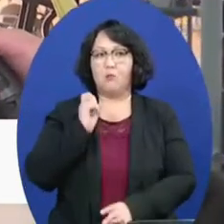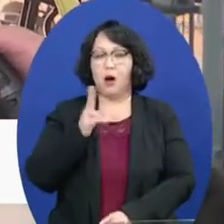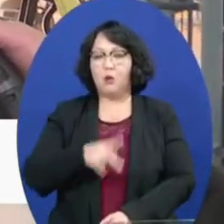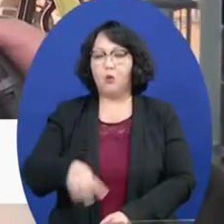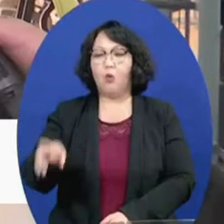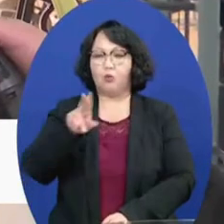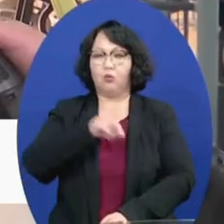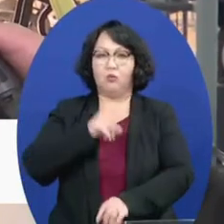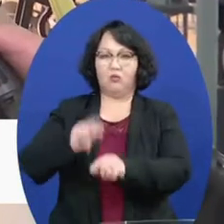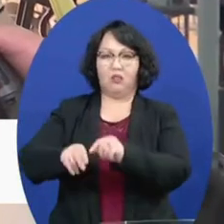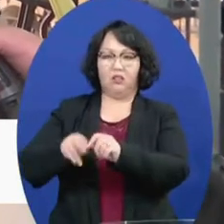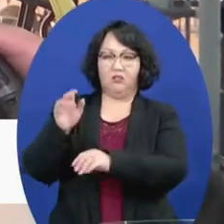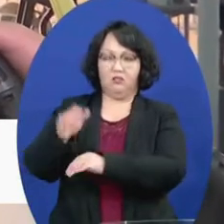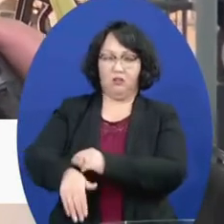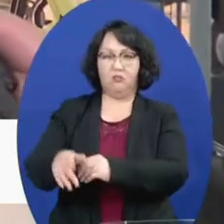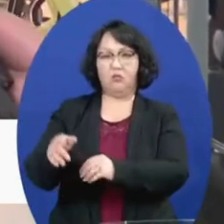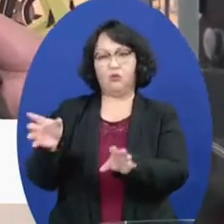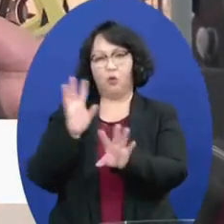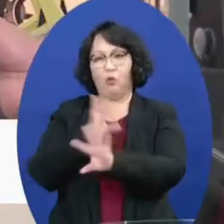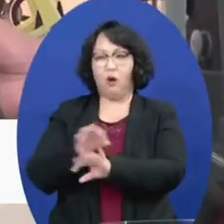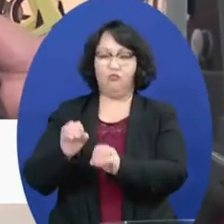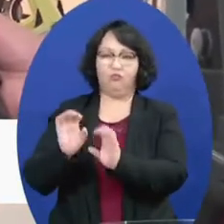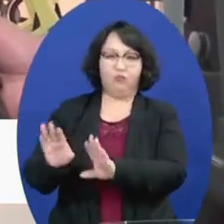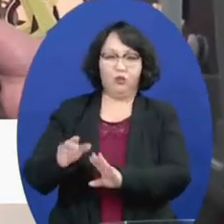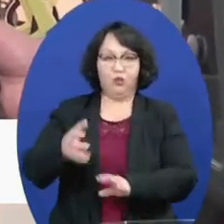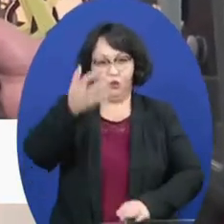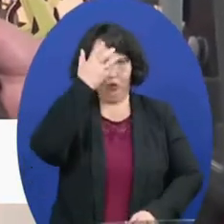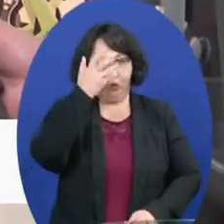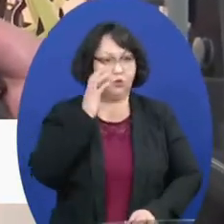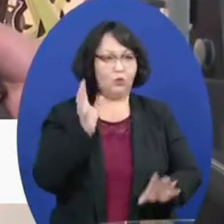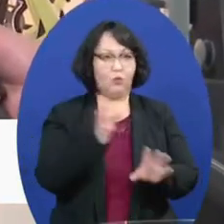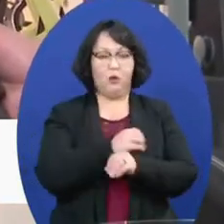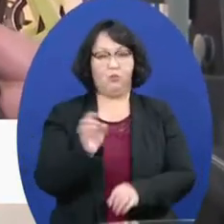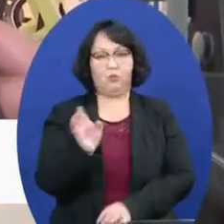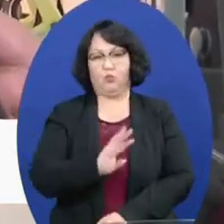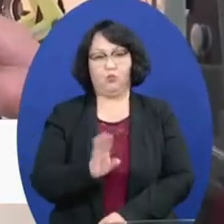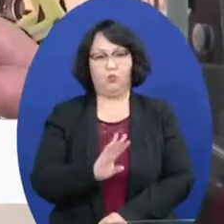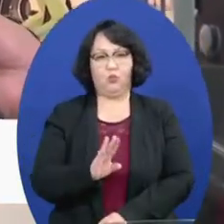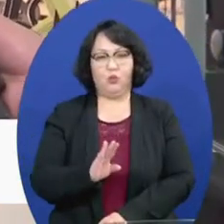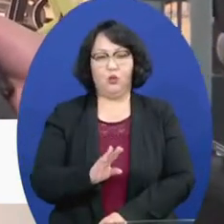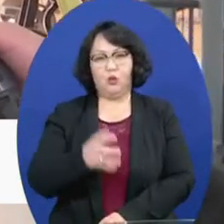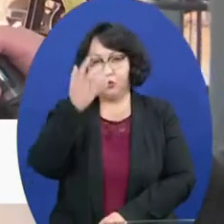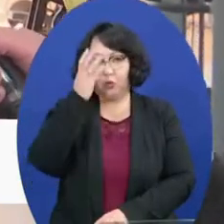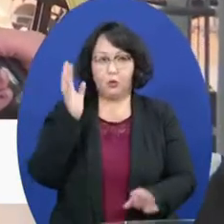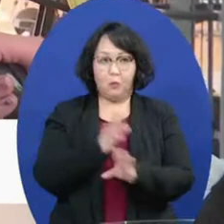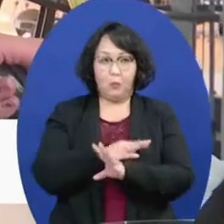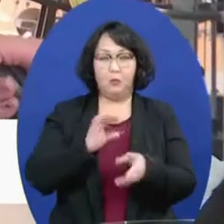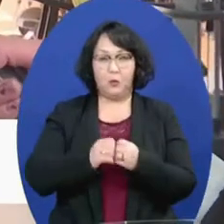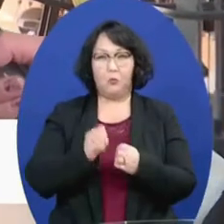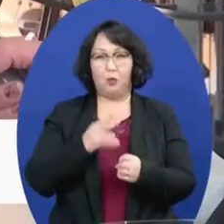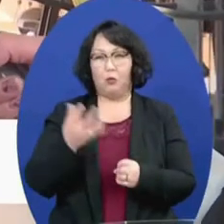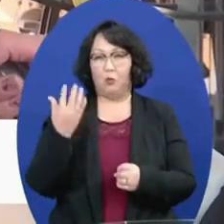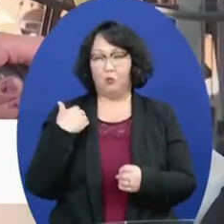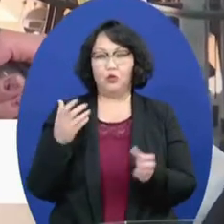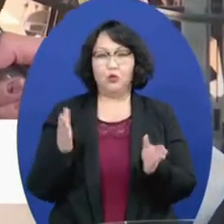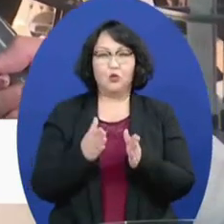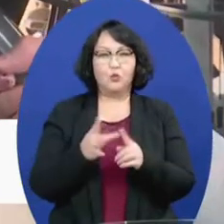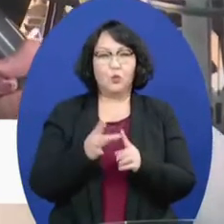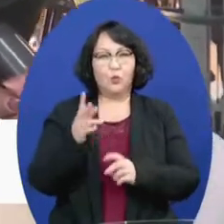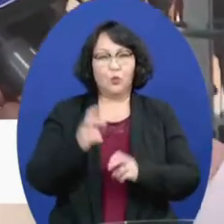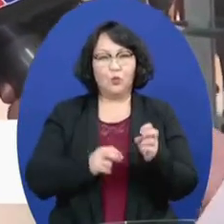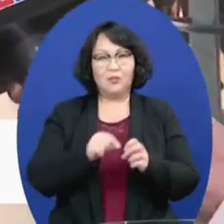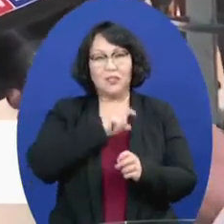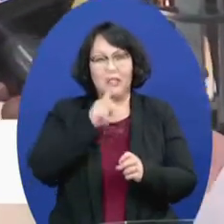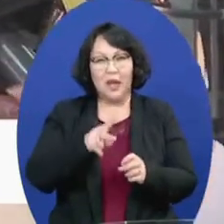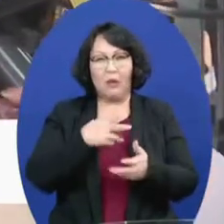шалгуур тавина. А төр өөрөө нэг зохион байгуулж болохгүй гэж үзэж байгаа. Төр хэрвээ зохион байгуулах юм бол нөгөө 10 үрийн хаалга гэж урд нь нөгөө нэг одоо жижиг дундын